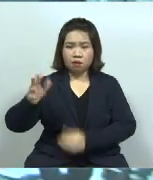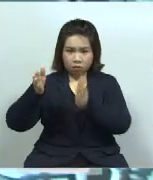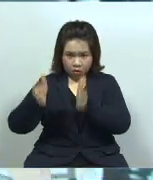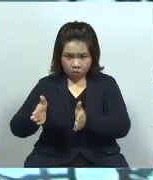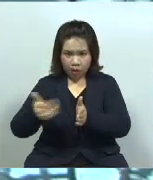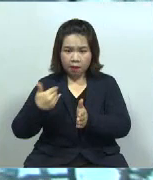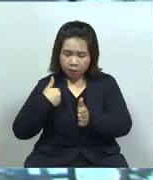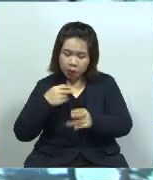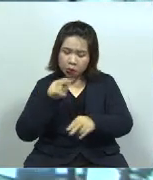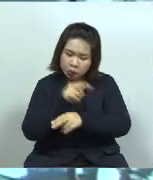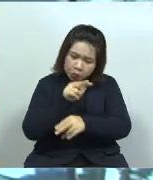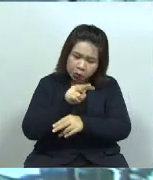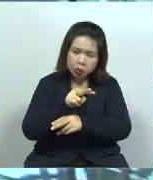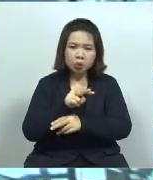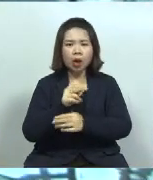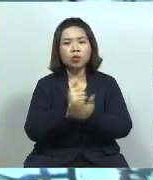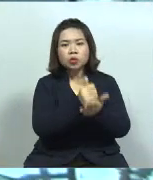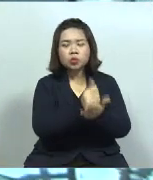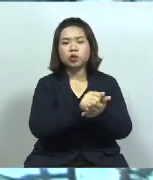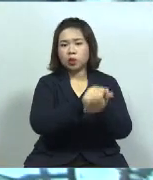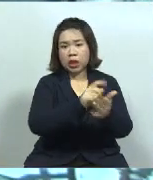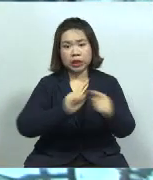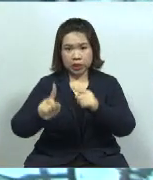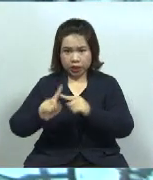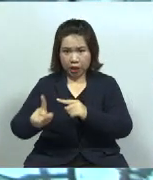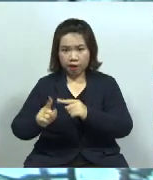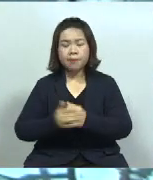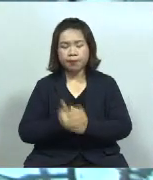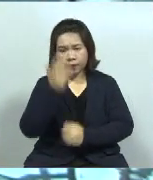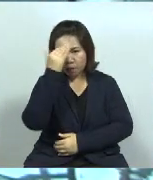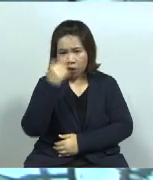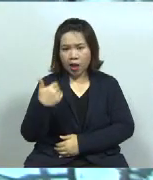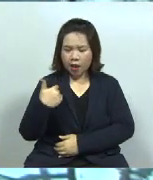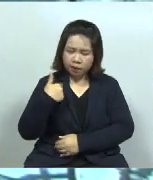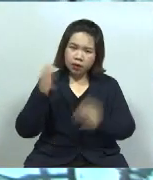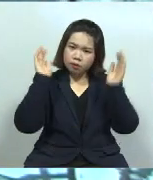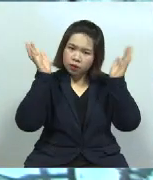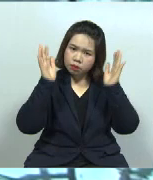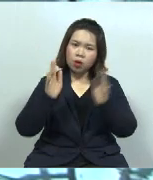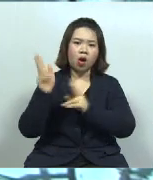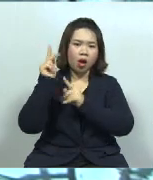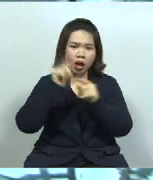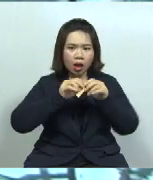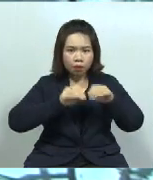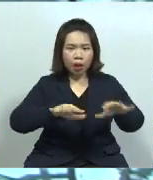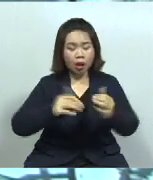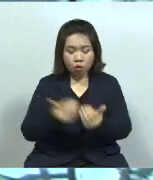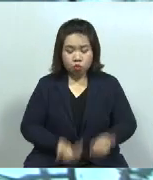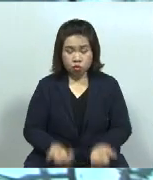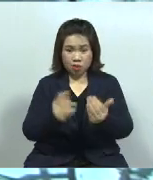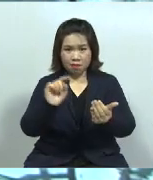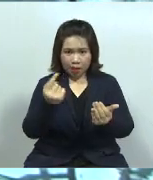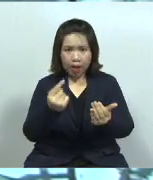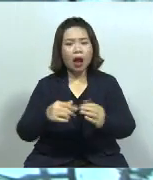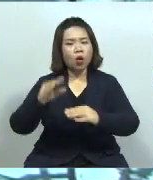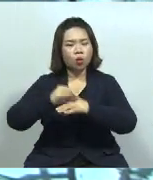จะเฝ้าอำนวยความสะดวกให้นะครับแล้วก็จะได้สื่อสารนะครับเพื่อให้เด็กที่เกิดมาใหม่นั้นเข้าโคร